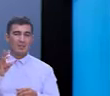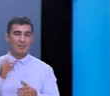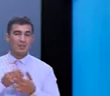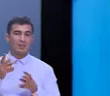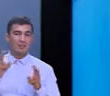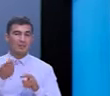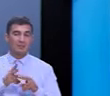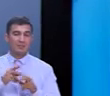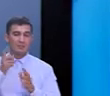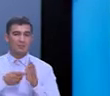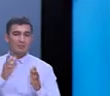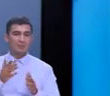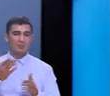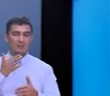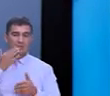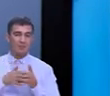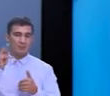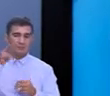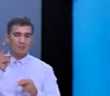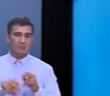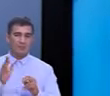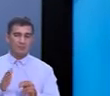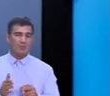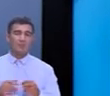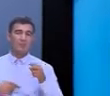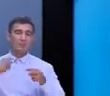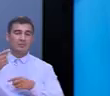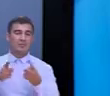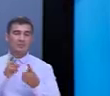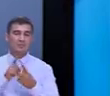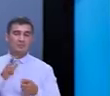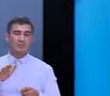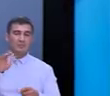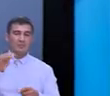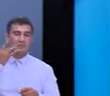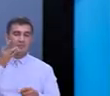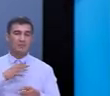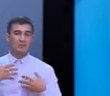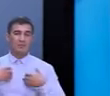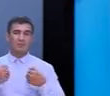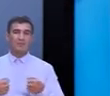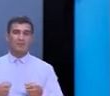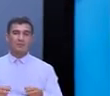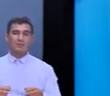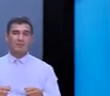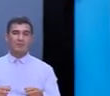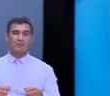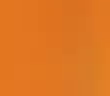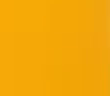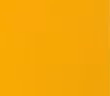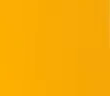bilan bugungi darsimizni yakunlaymiz. Keyingi darslarda siz bilan ko'rishguncha xayr, salomat